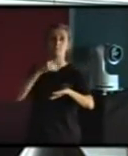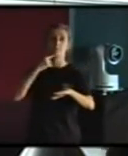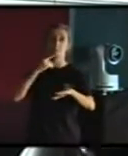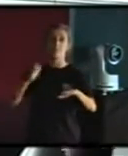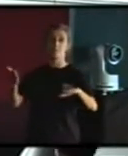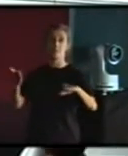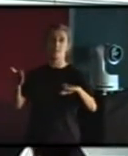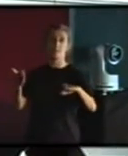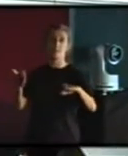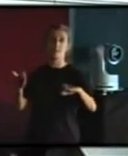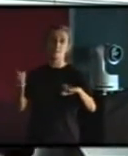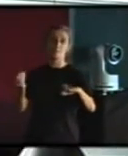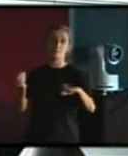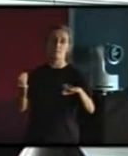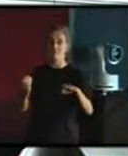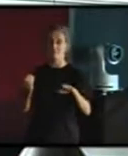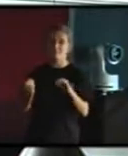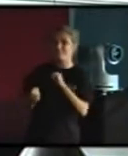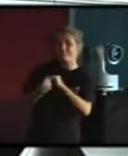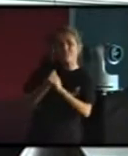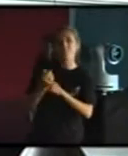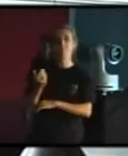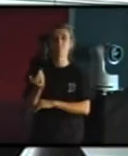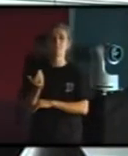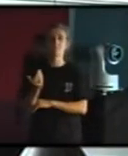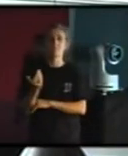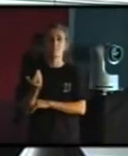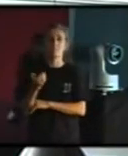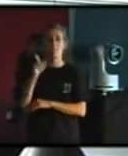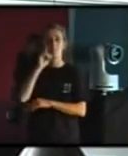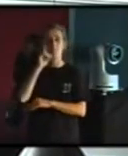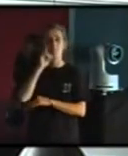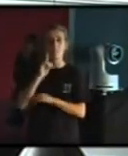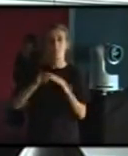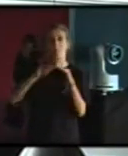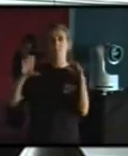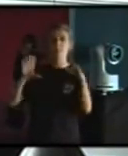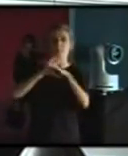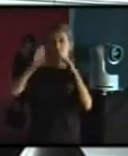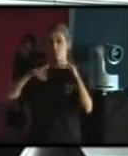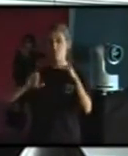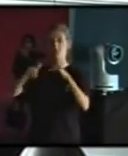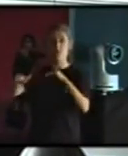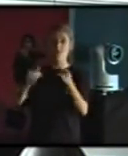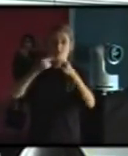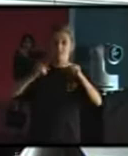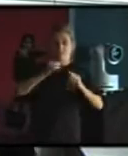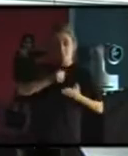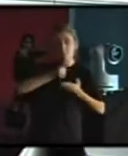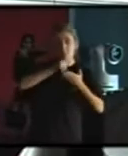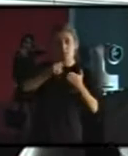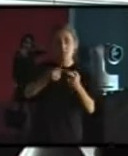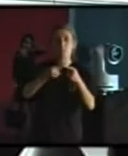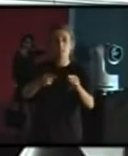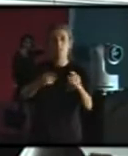uniforme. Il arrive dans un paysage qui est hybride. On est ici à la frontière de plusieurs paysages. Et de plusieurs patrimoines. Donc,